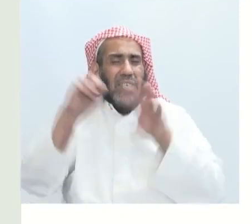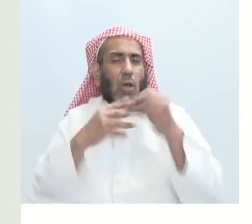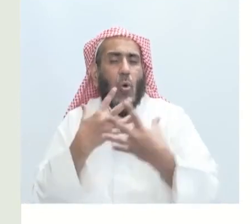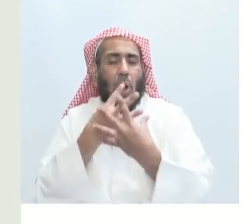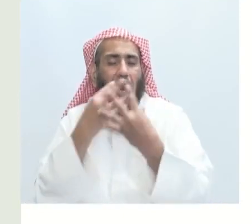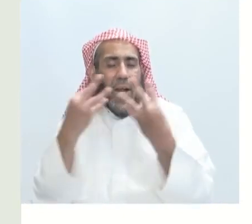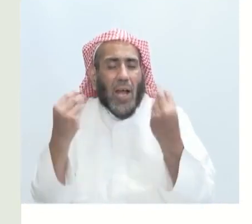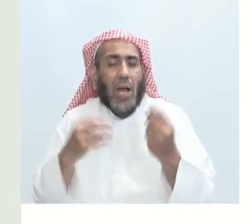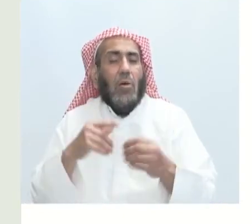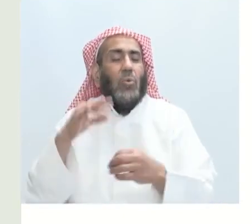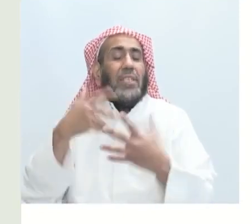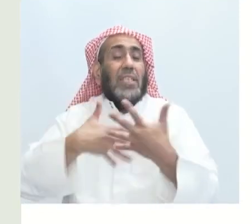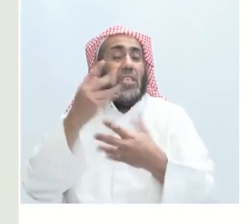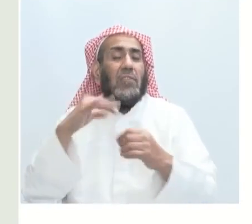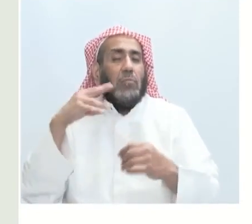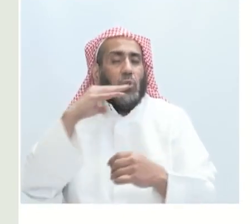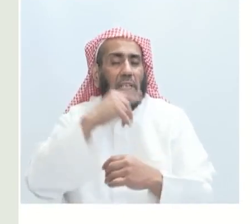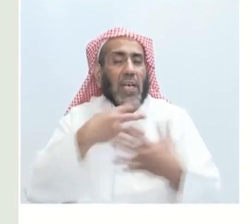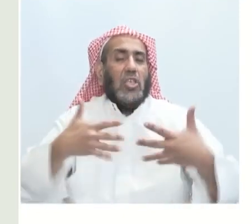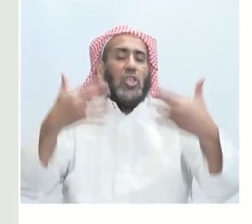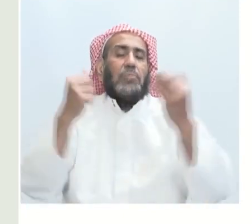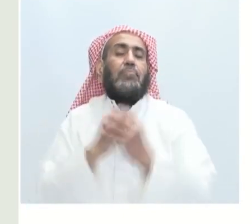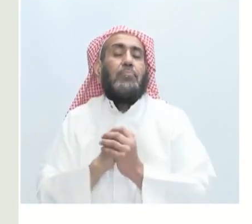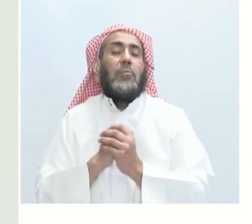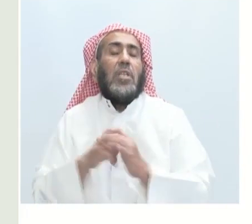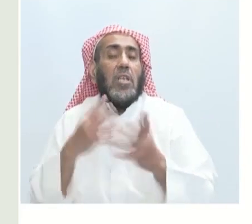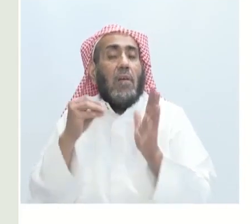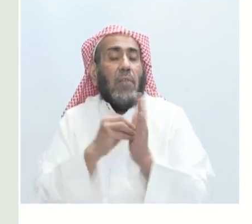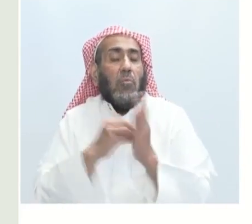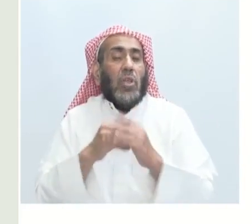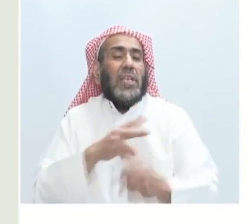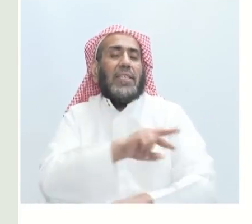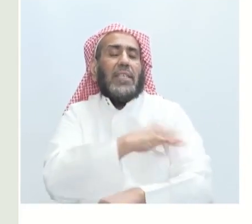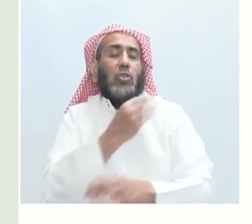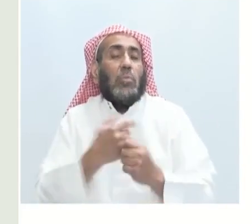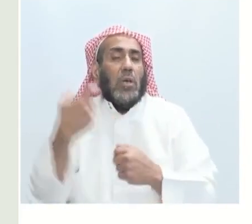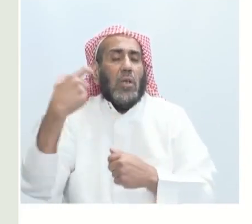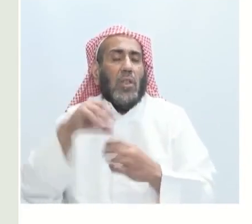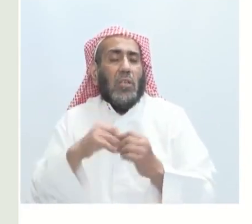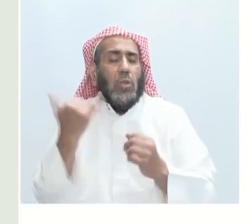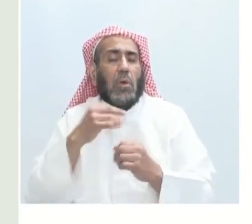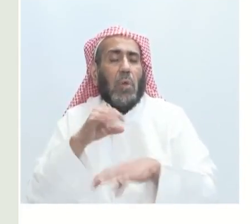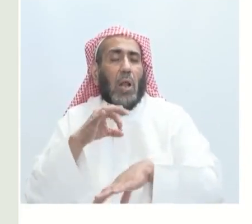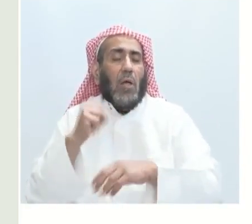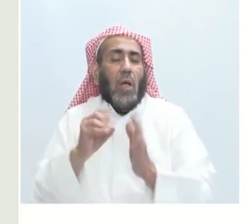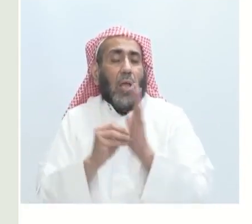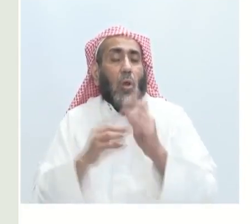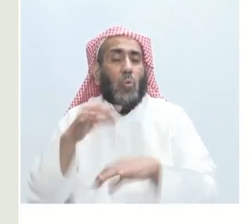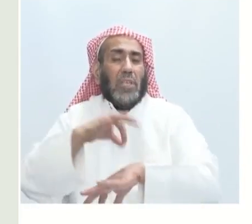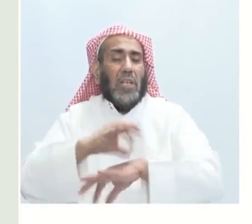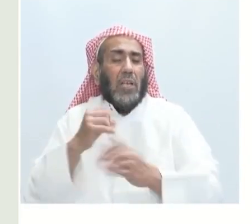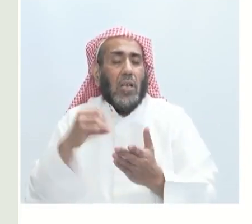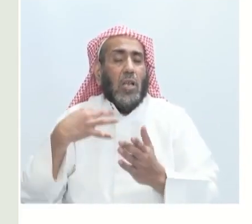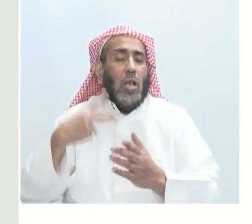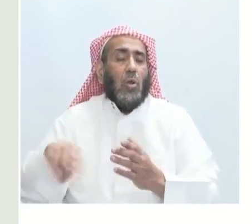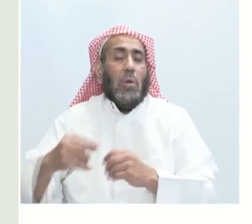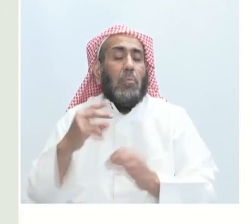والتجديد في موسيقى الشعر التجديد في المضمون في التجربه الذاتيه وايضا في الاهتمام بالقضايا الوطنيه واهتمام القضايا الانسانيه واهتمام